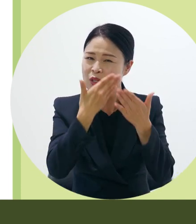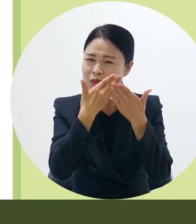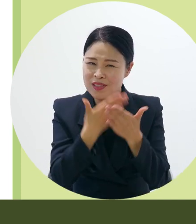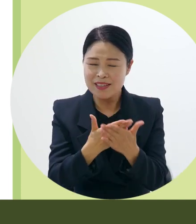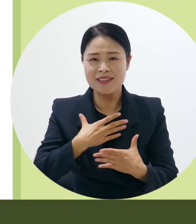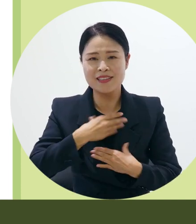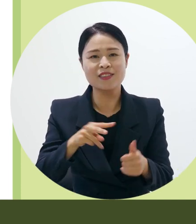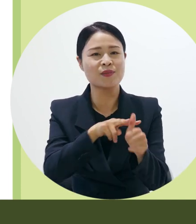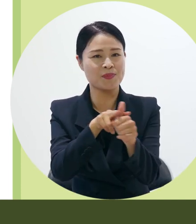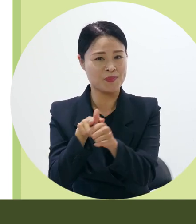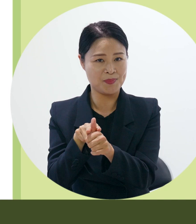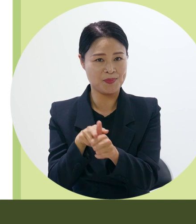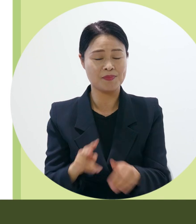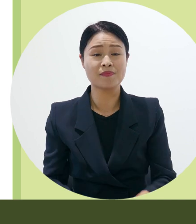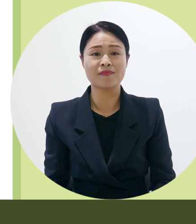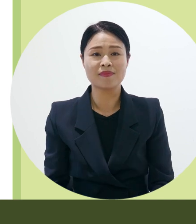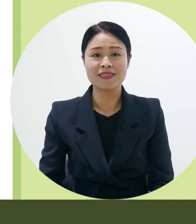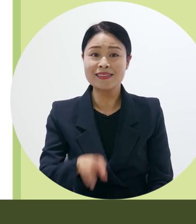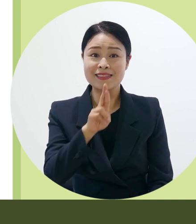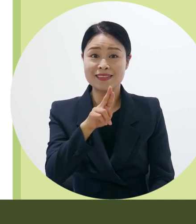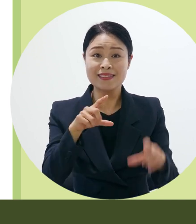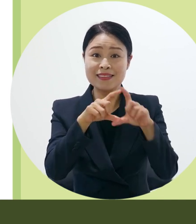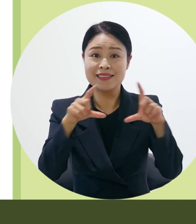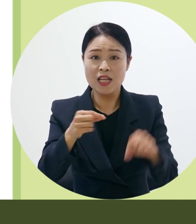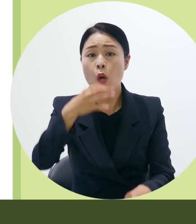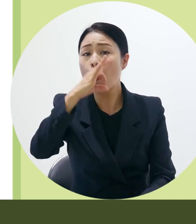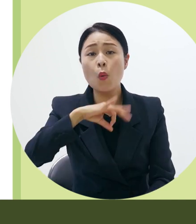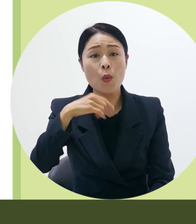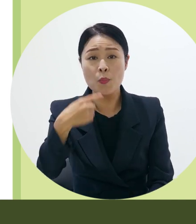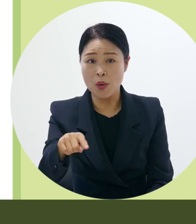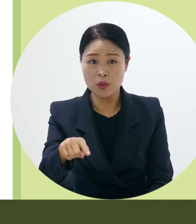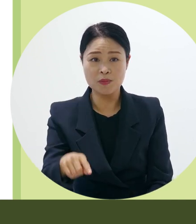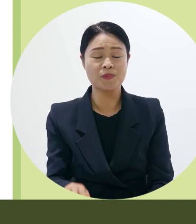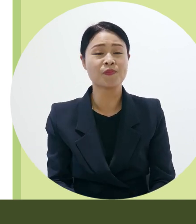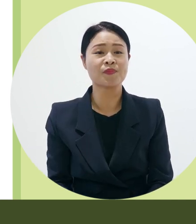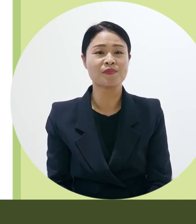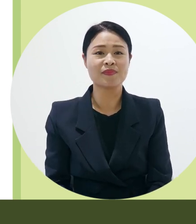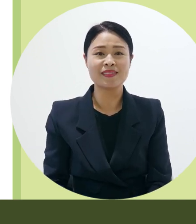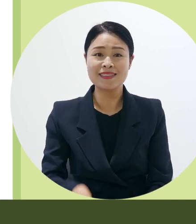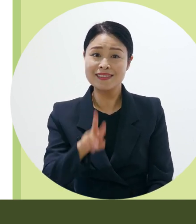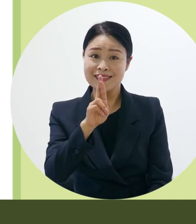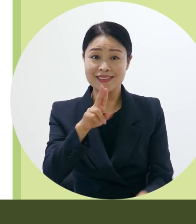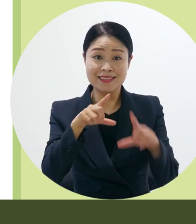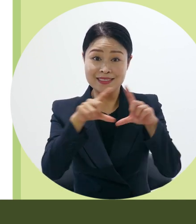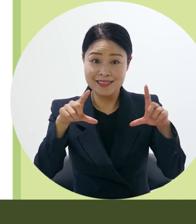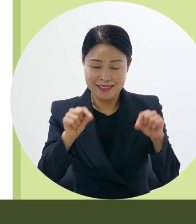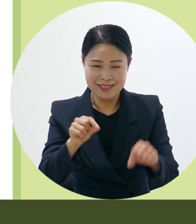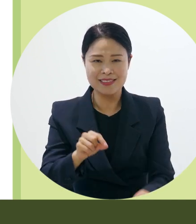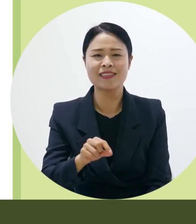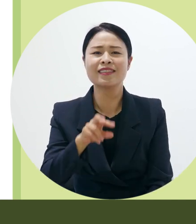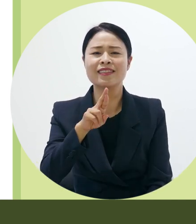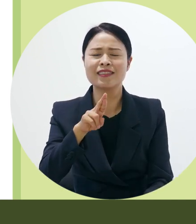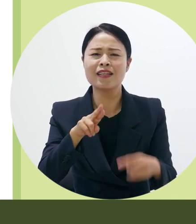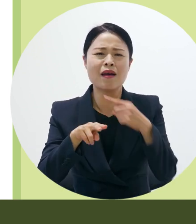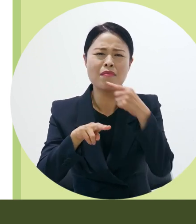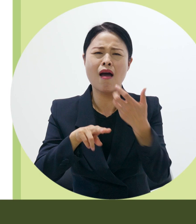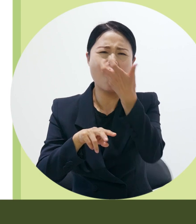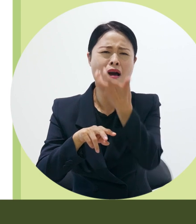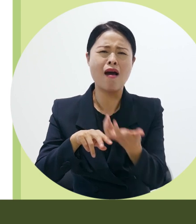다음은 생리대의 주요 안전정보입니다. 생리대의 효능은 무엇입니까?